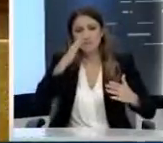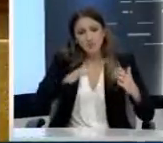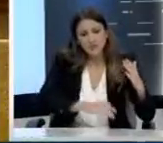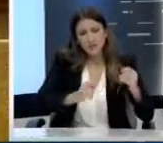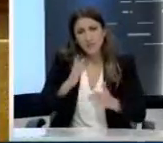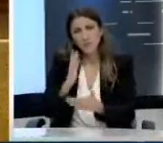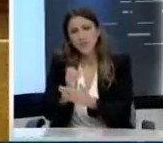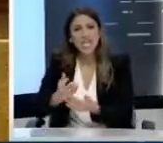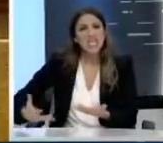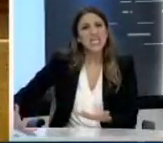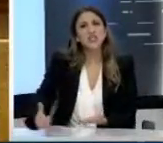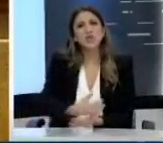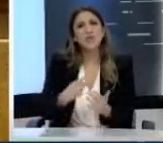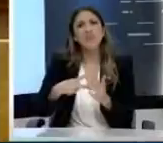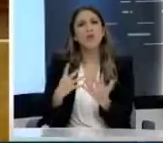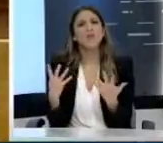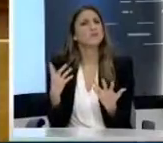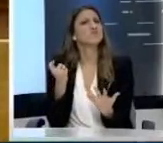Τι εισόδημα είχαν το 2009?